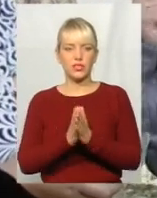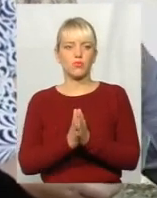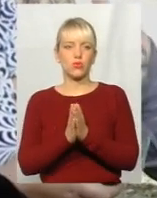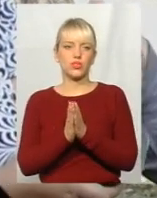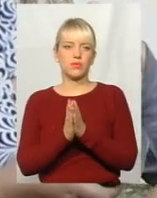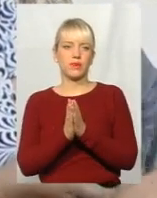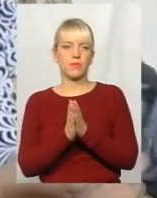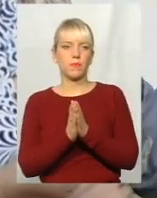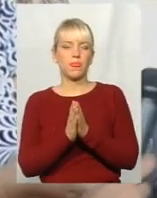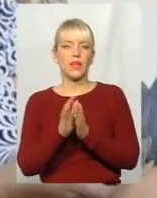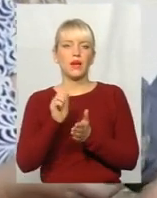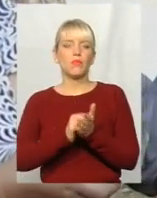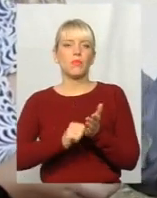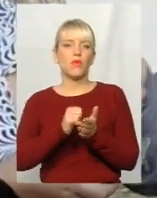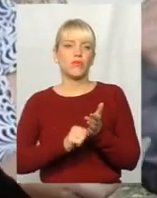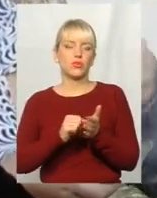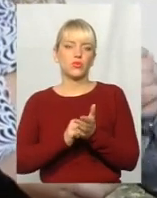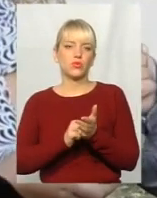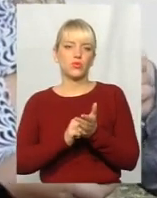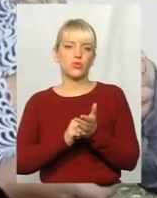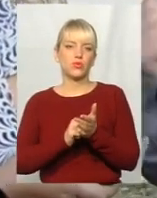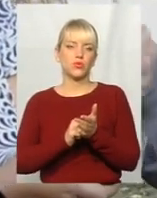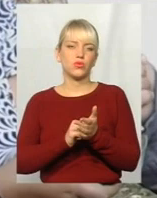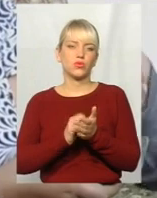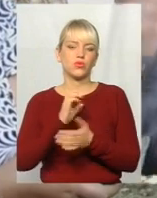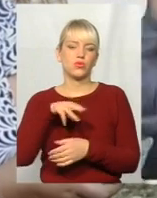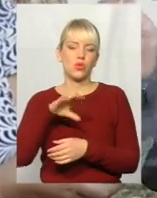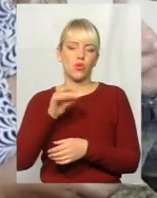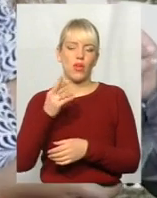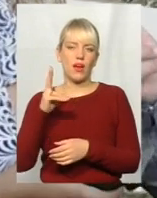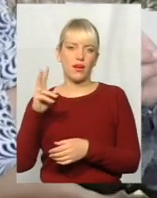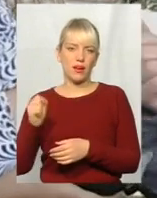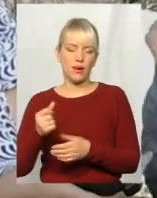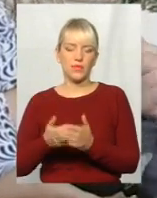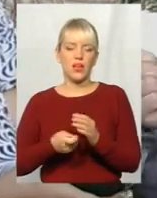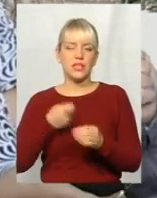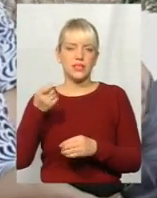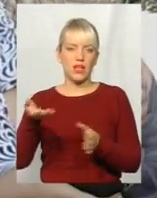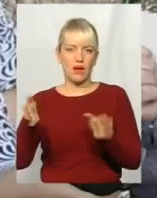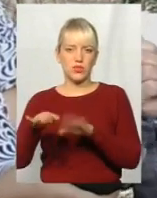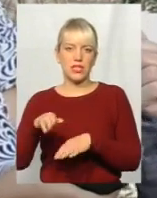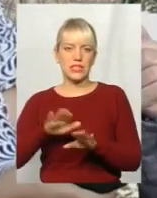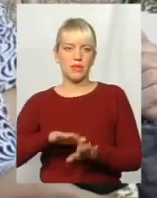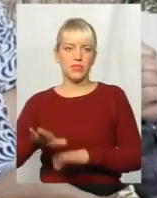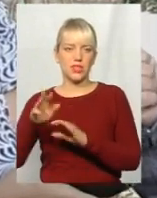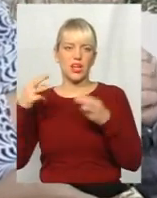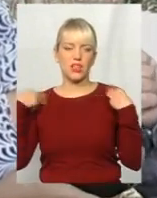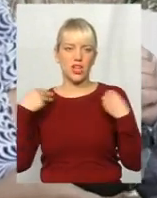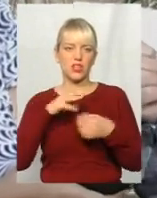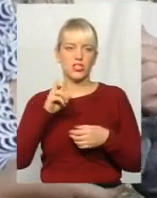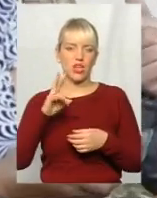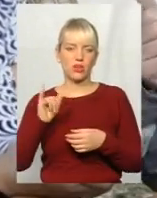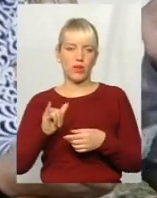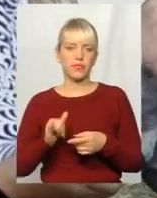з просьбою по поводу стояка. Оставили там заяву заместителю начальника ЖЕКа, мы на месте не